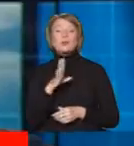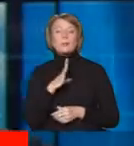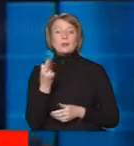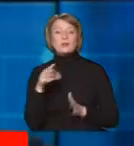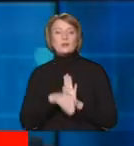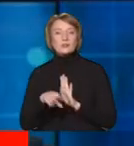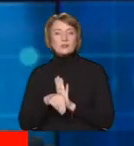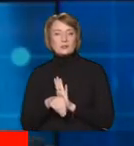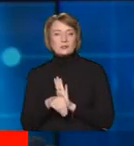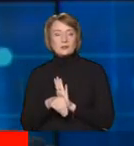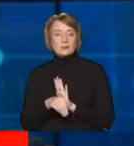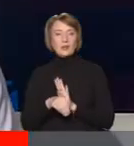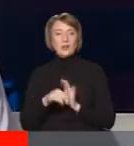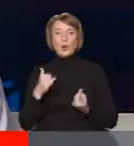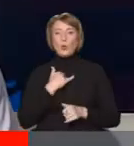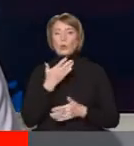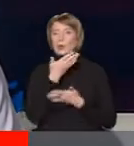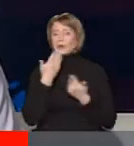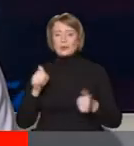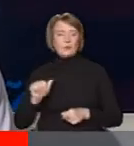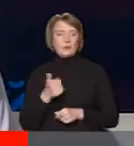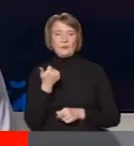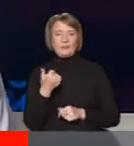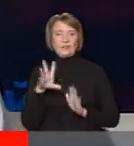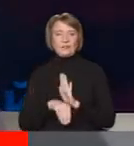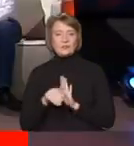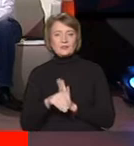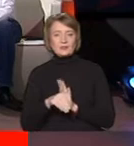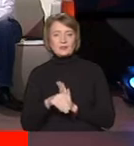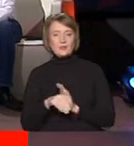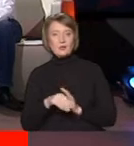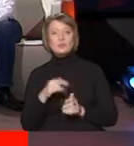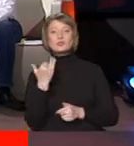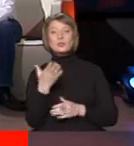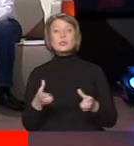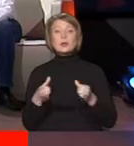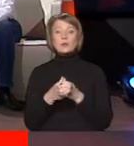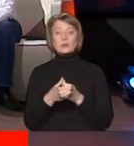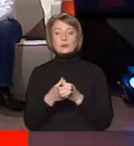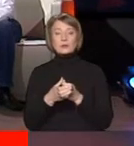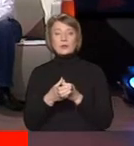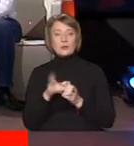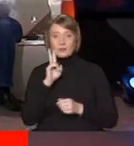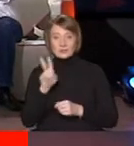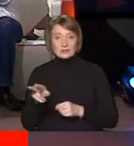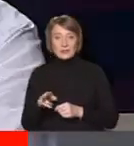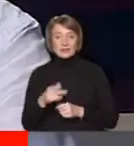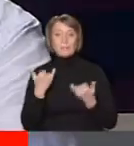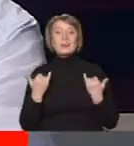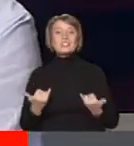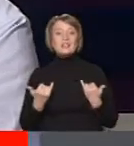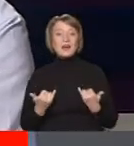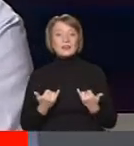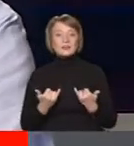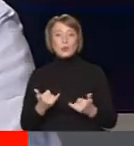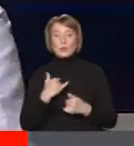що тут немає, власне кажучи, ніяких первинних інвестицій, від якогось однолітки. Скільки ми в кампанію будемо вступати? Ми не знаємо, скільки ми будемо в кампанію вступати. Тому що ми зараз...